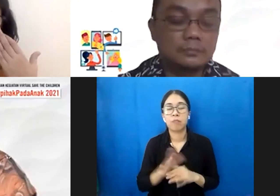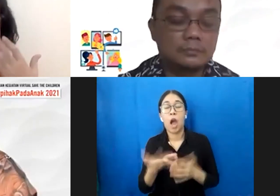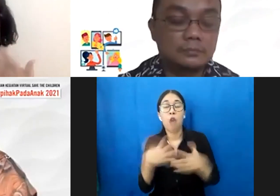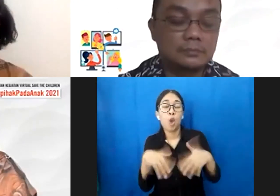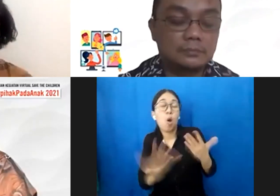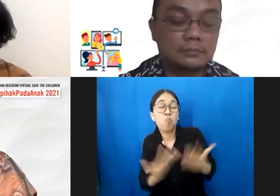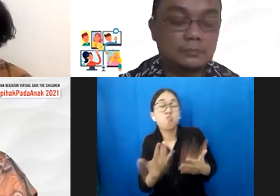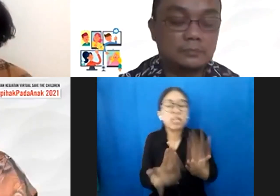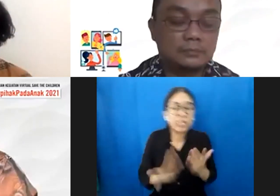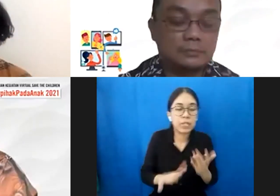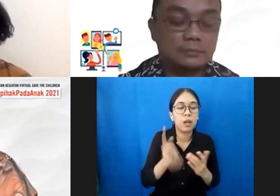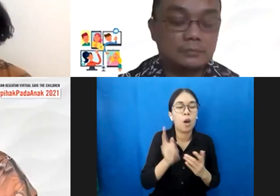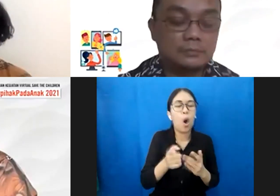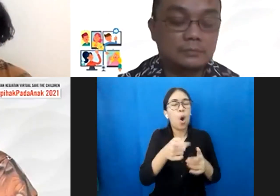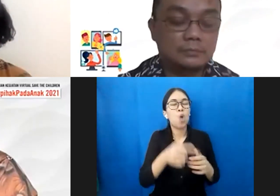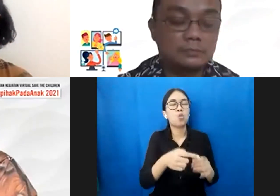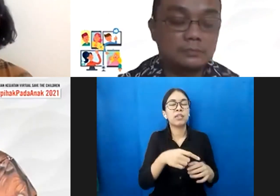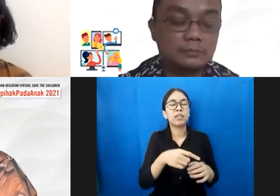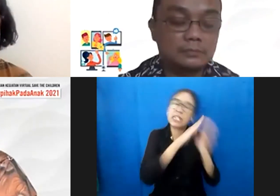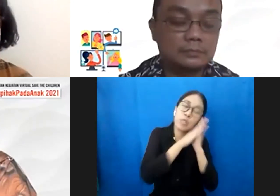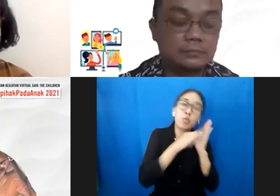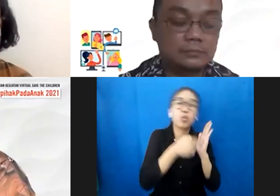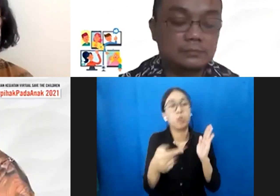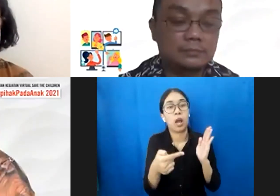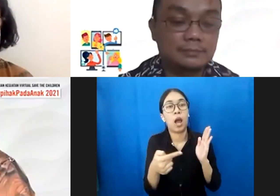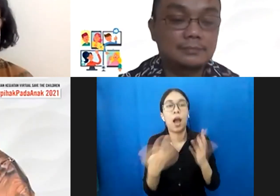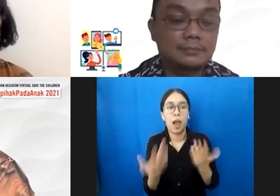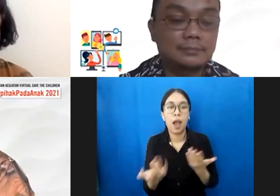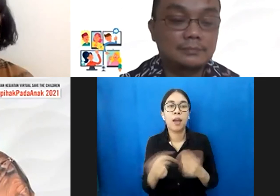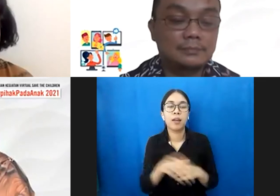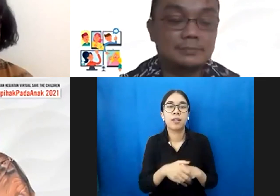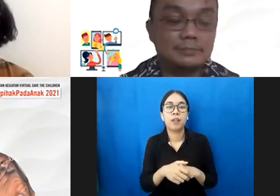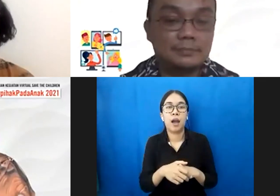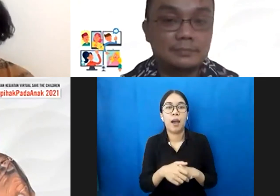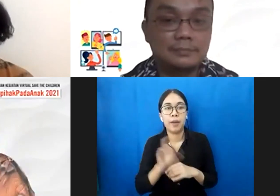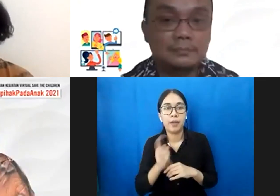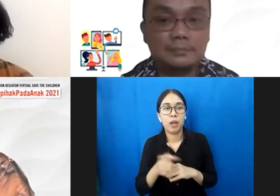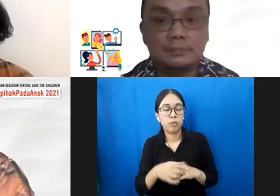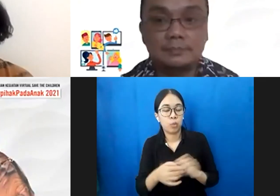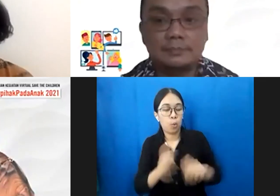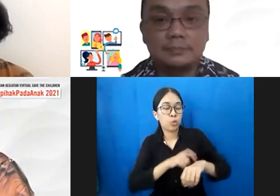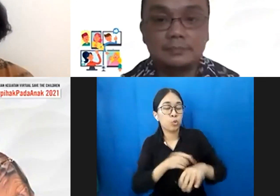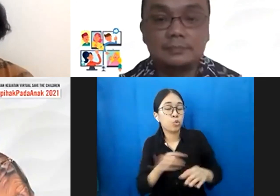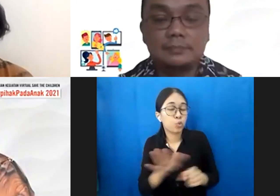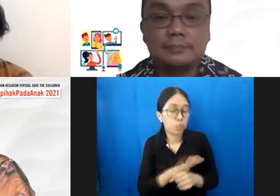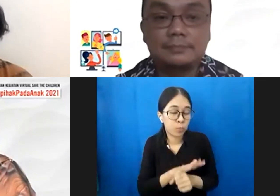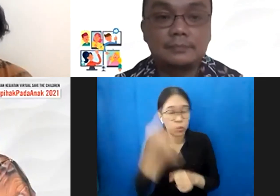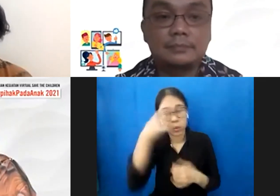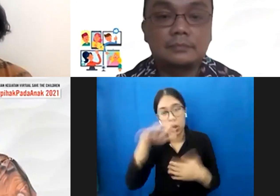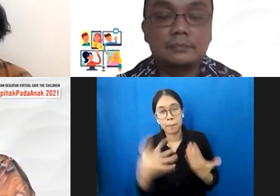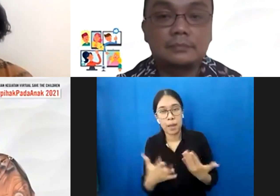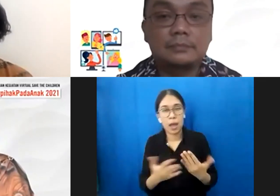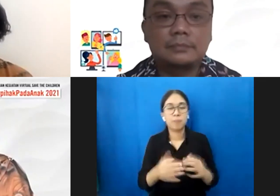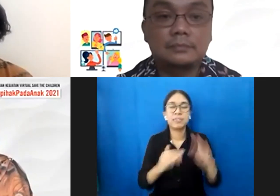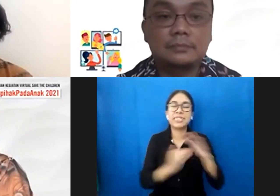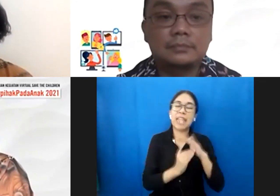ada beberapa komitmen yang perlu dilakukan untuk self care-nya adalah ya sebisa mungkin ada waktu yang cukup untuk beristirahat gitu misalnya. Itu jadi